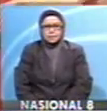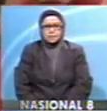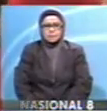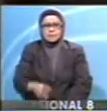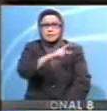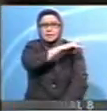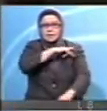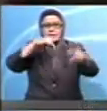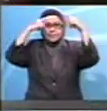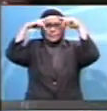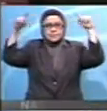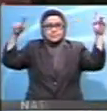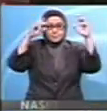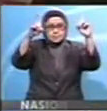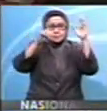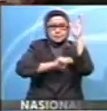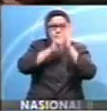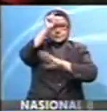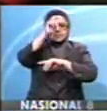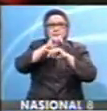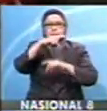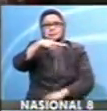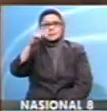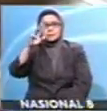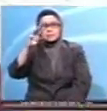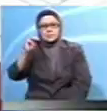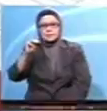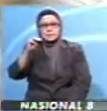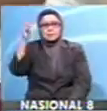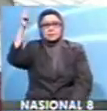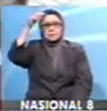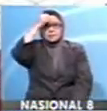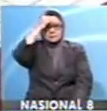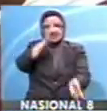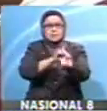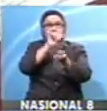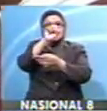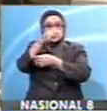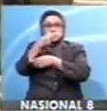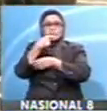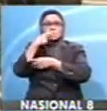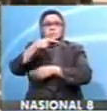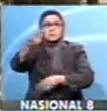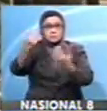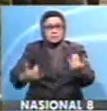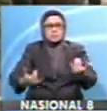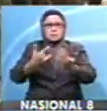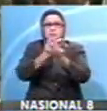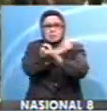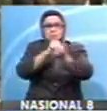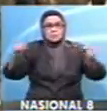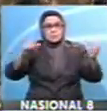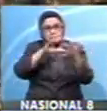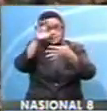ketua pengarah pendidikan tinggi Kementerian Pendidikan Profesor Datuk Dr asma Ismail menjelaskan ketika ini pihaknya sedang menyediakan draf